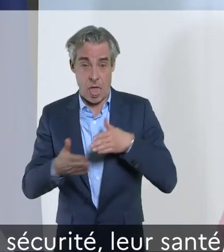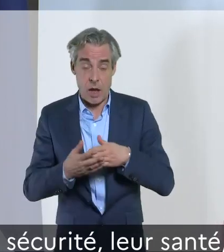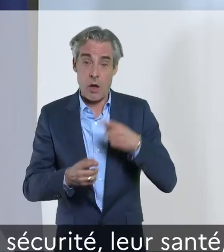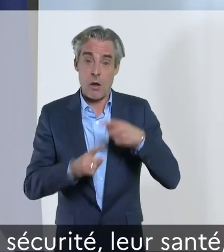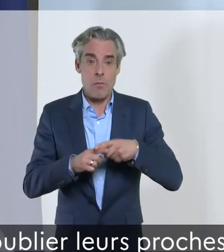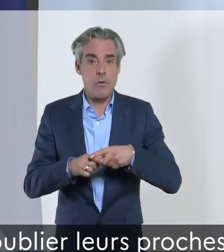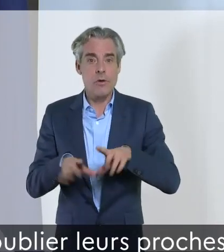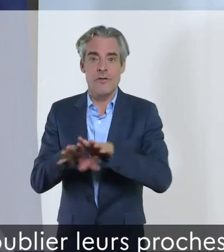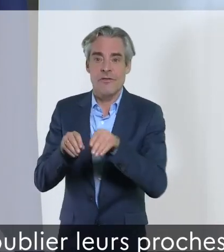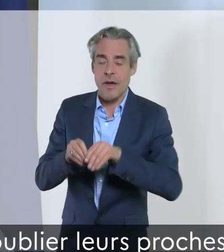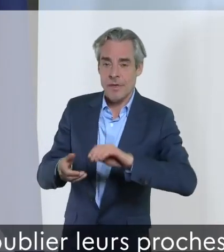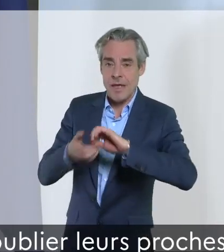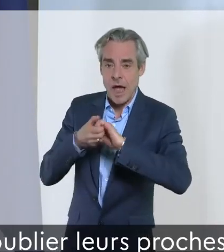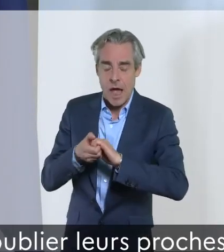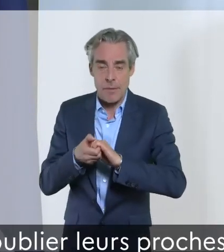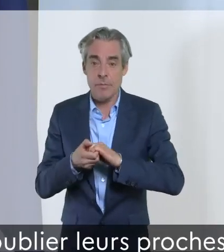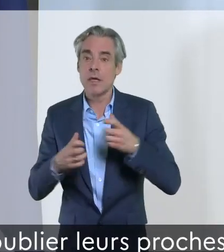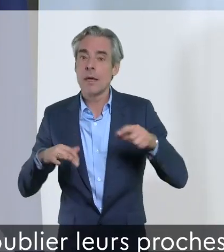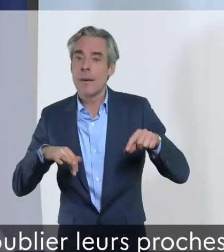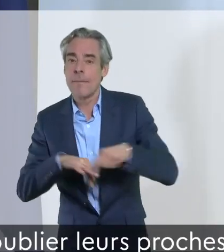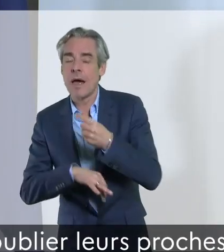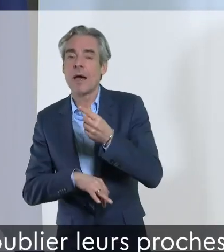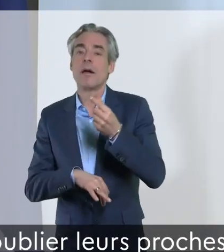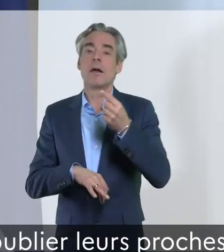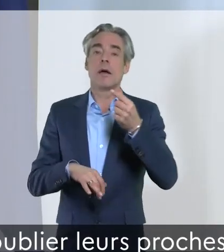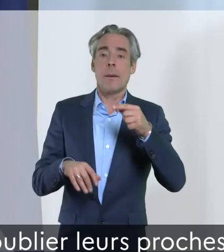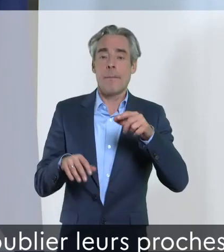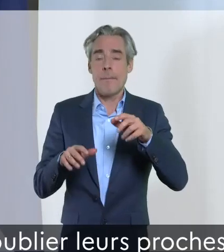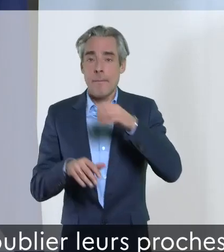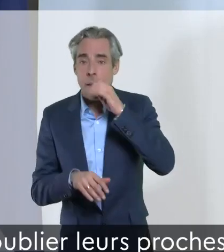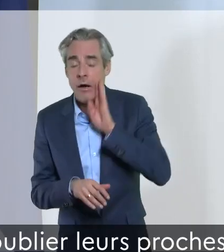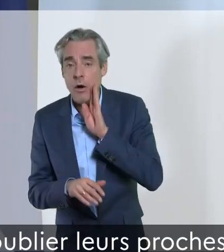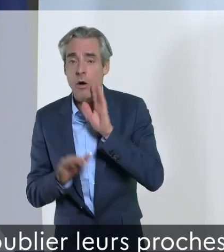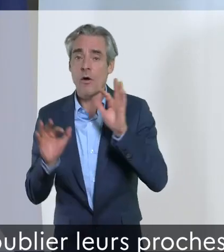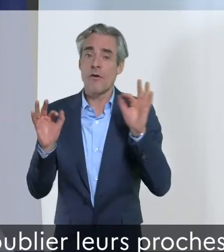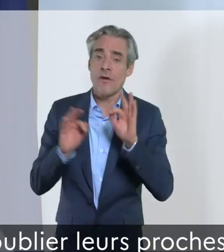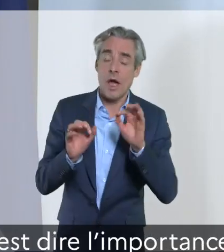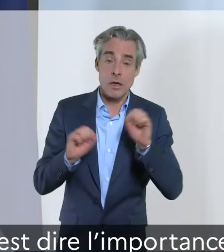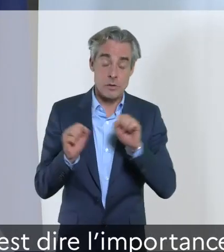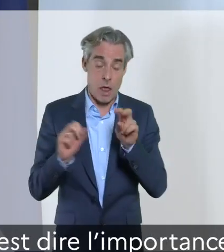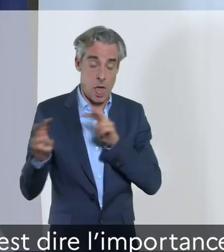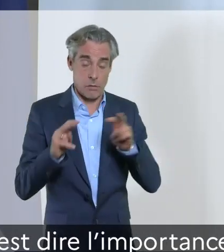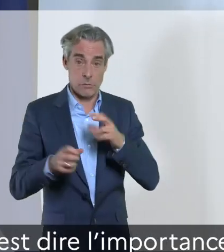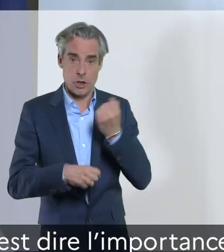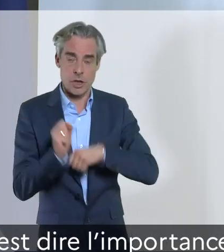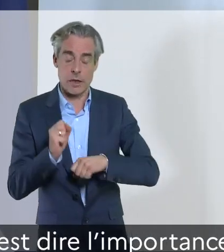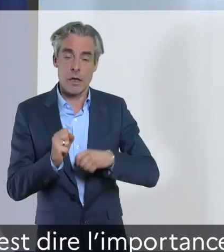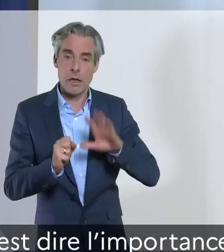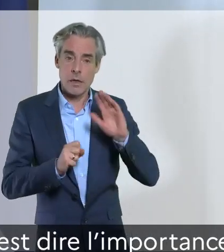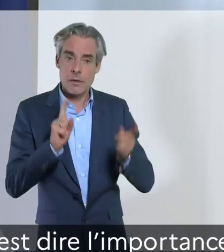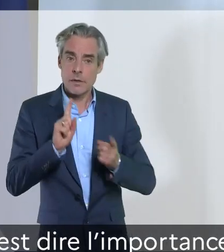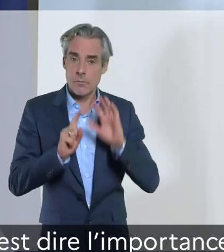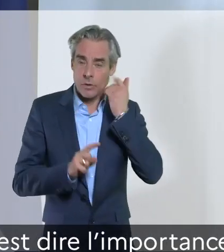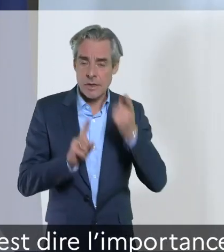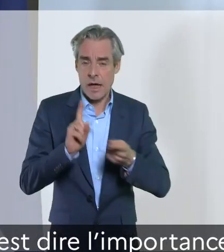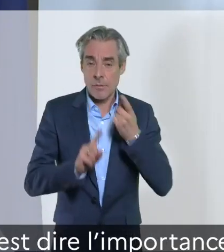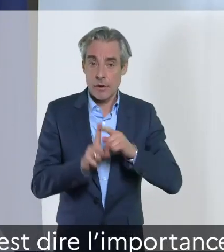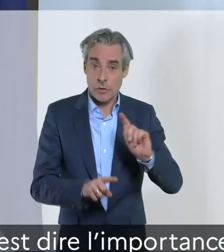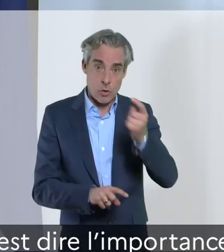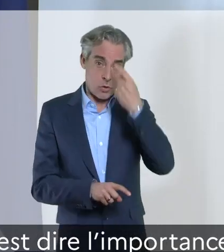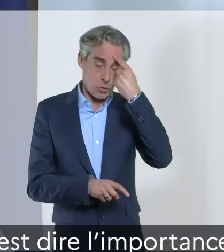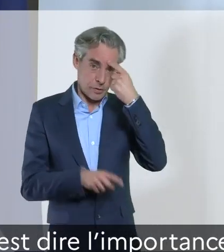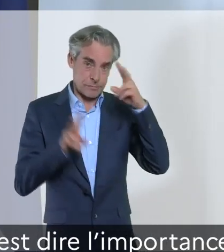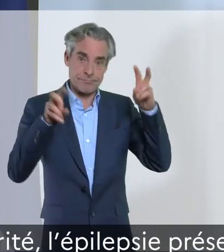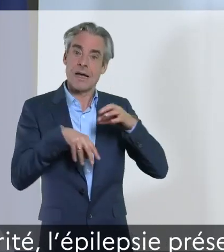sans oublier leurs proches, que ce soit leurs conjoints, parents, frères et sœurs. C'est dire l'importance d'une prise de conscience et